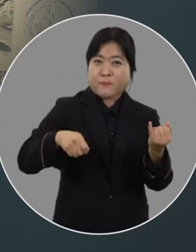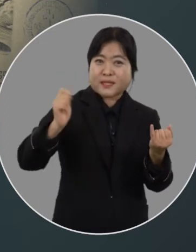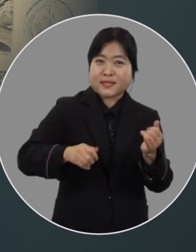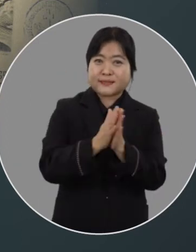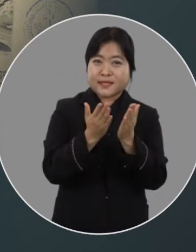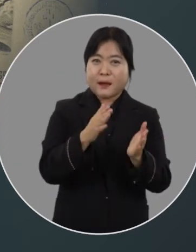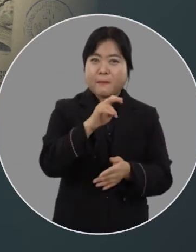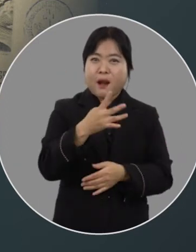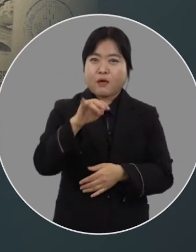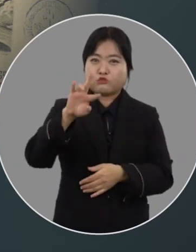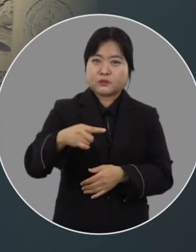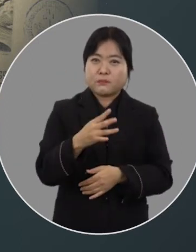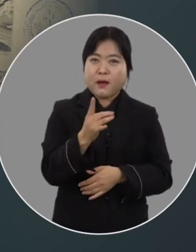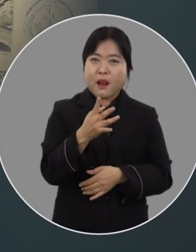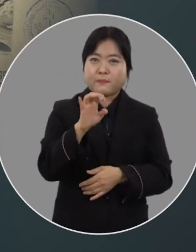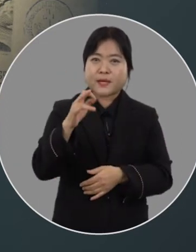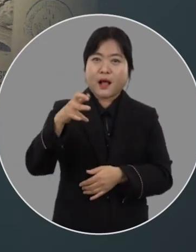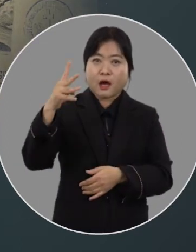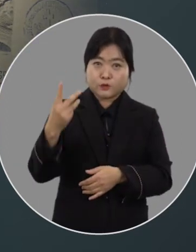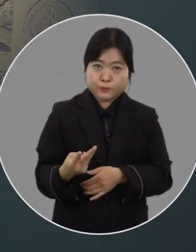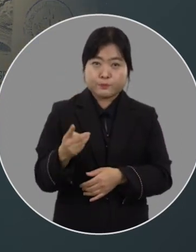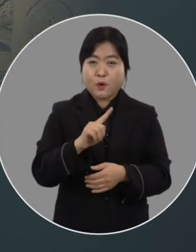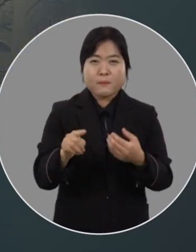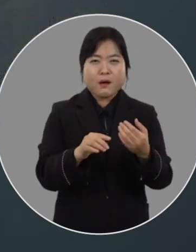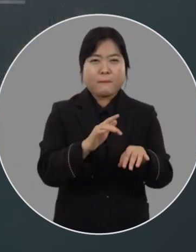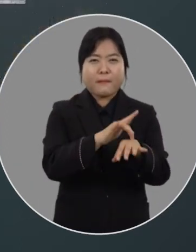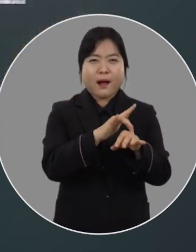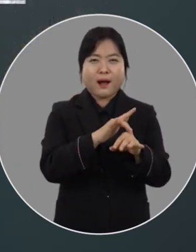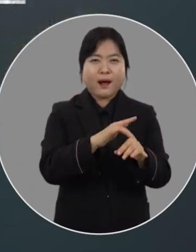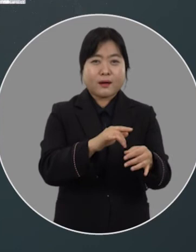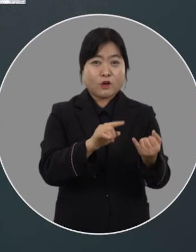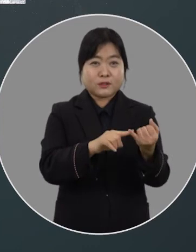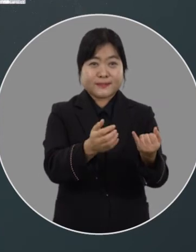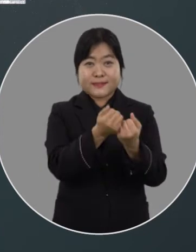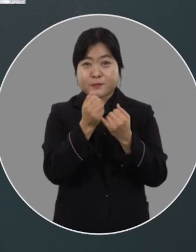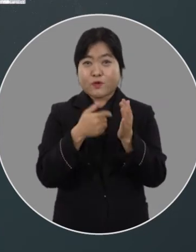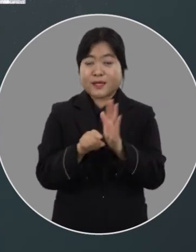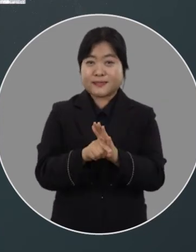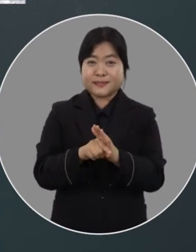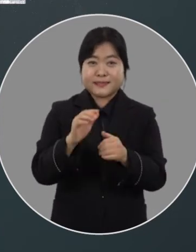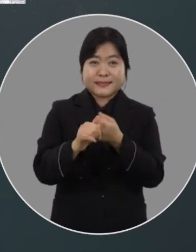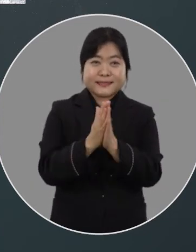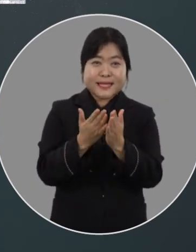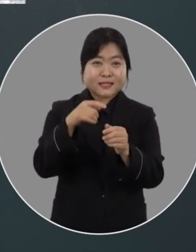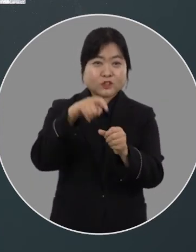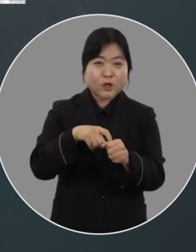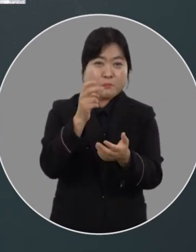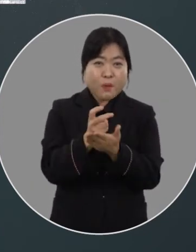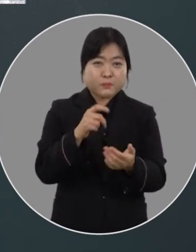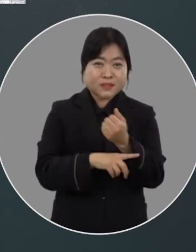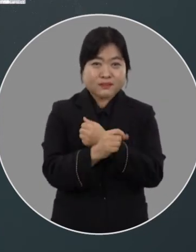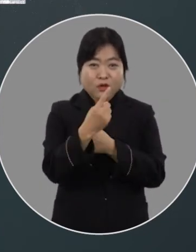말레우스 말레피카룸이라고 하는 책인데요. 이것은 마녀들을 잡아내기 위한 신학적이고 법적인 근거를 어디다 성경과